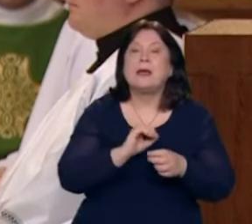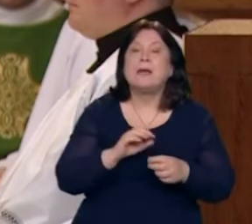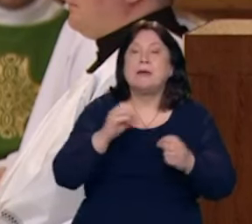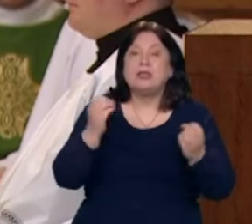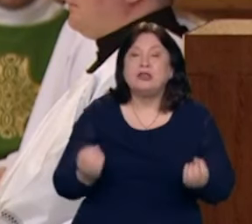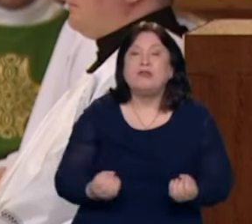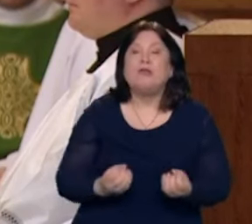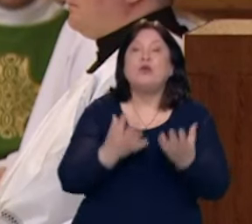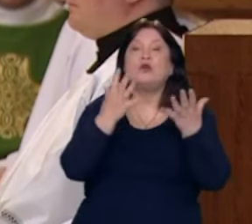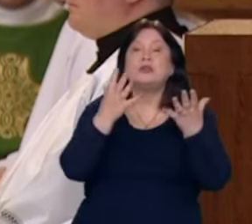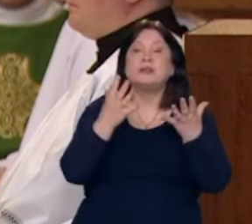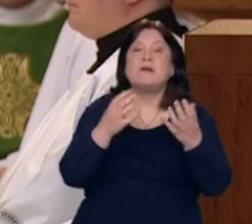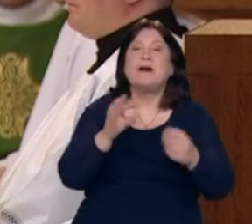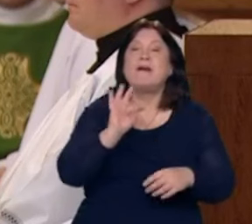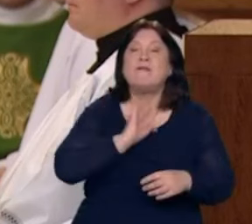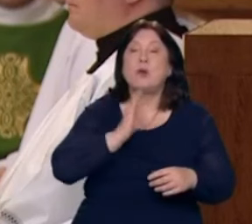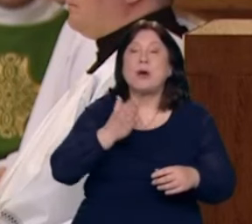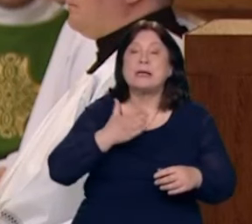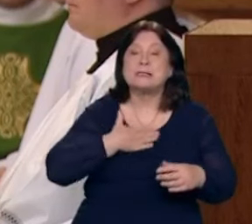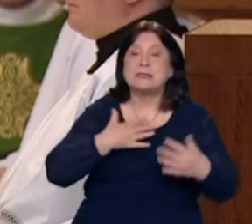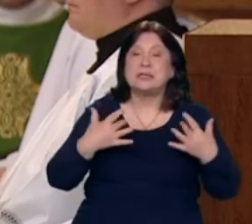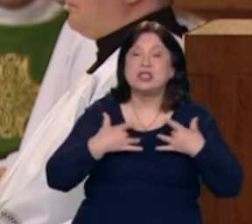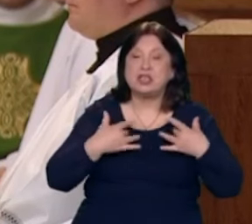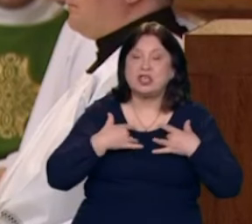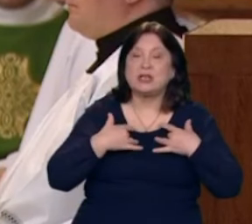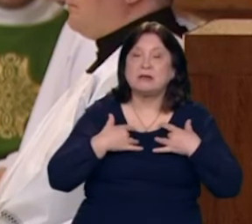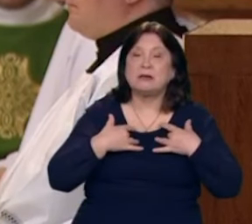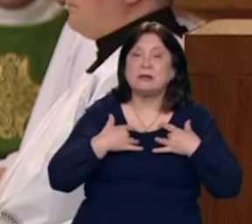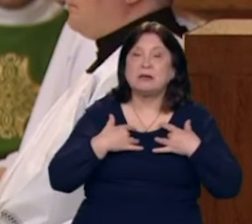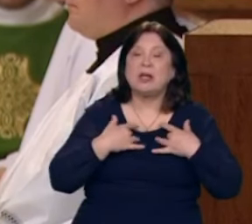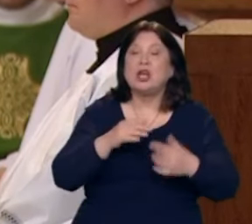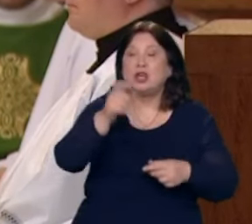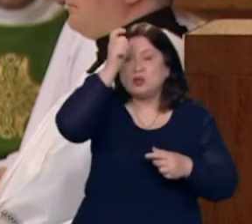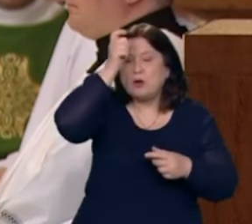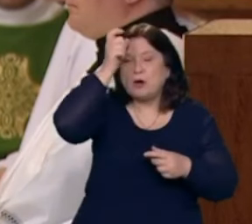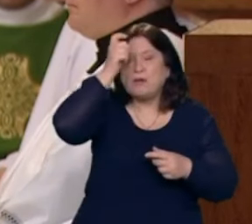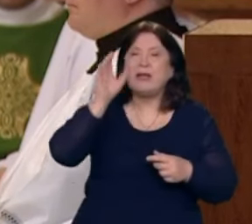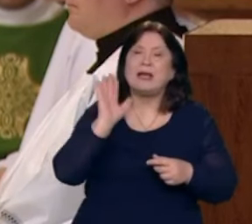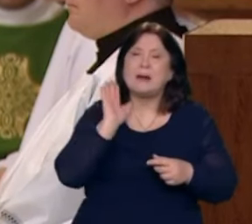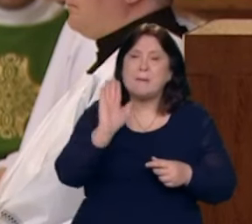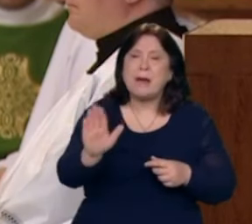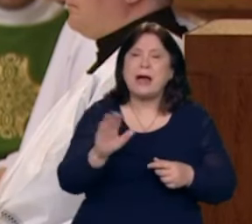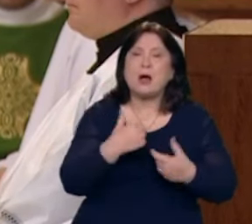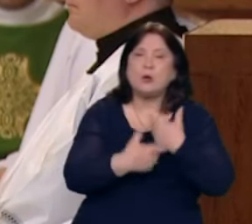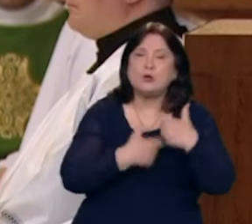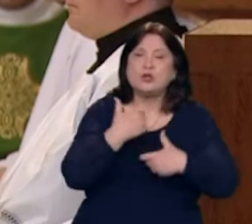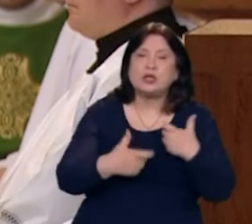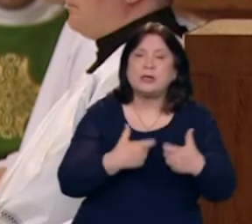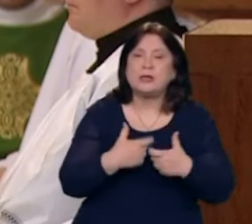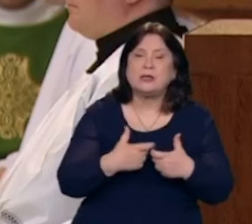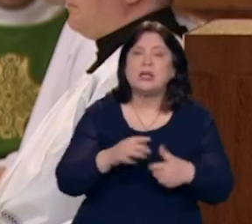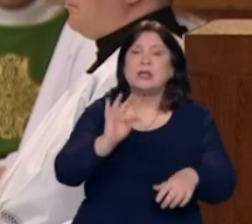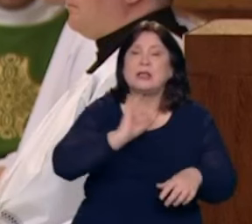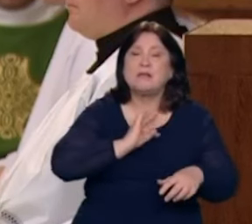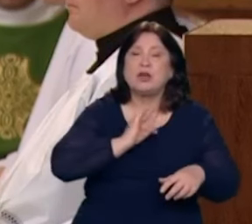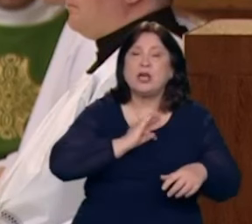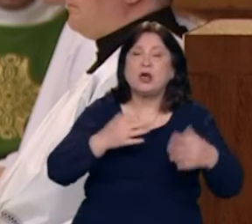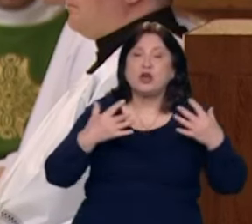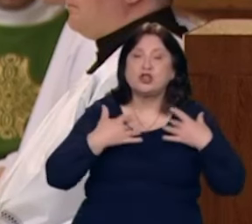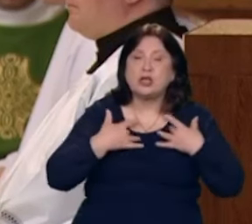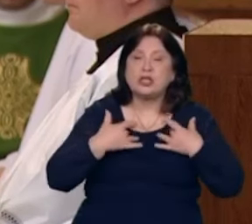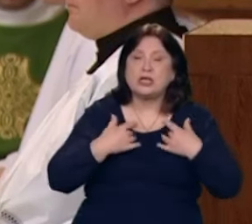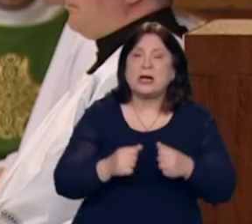twórcą własnego życia człowiek ma uczynić z tego swojego życia